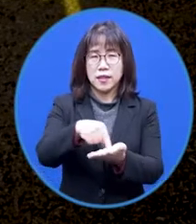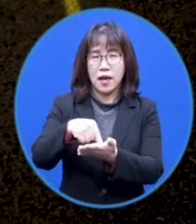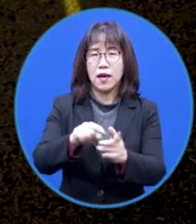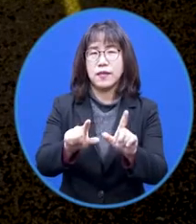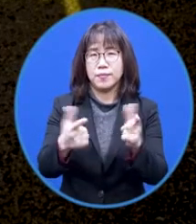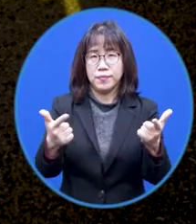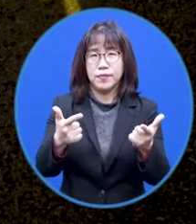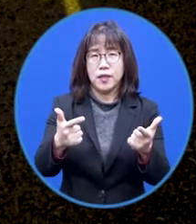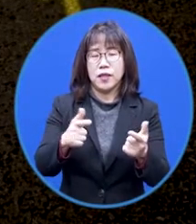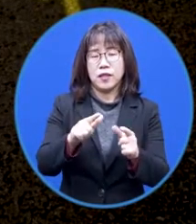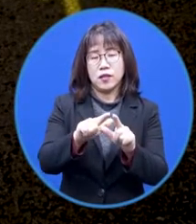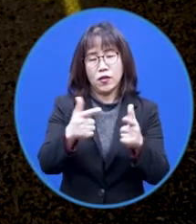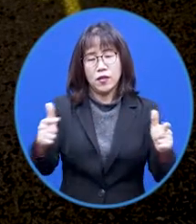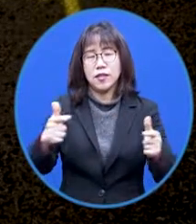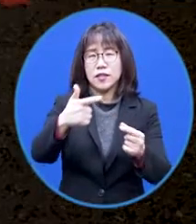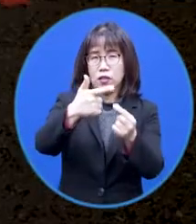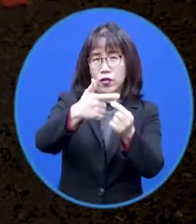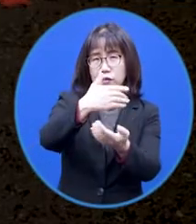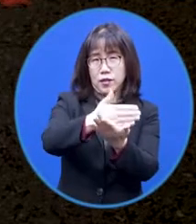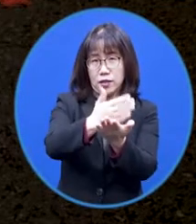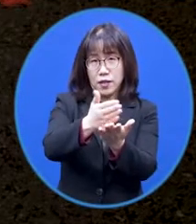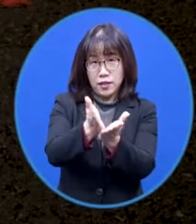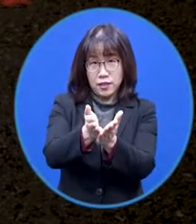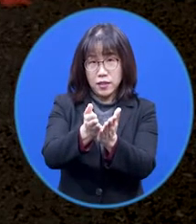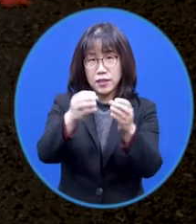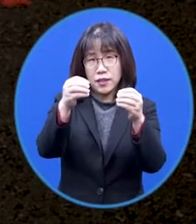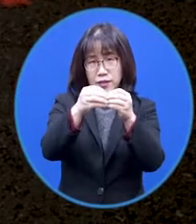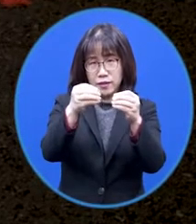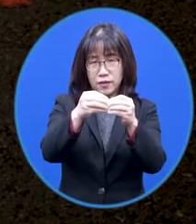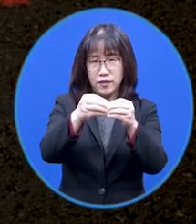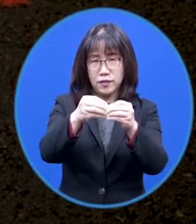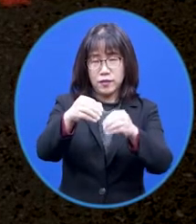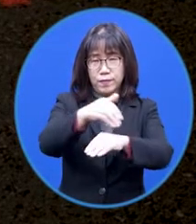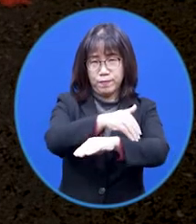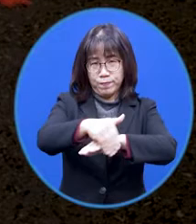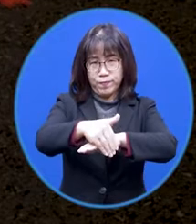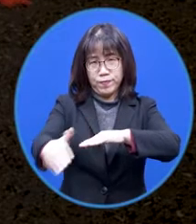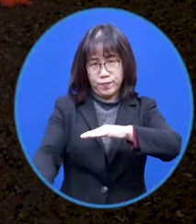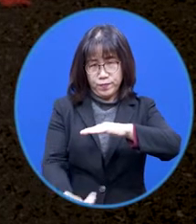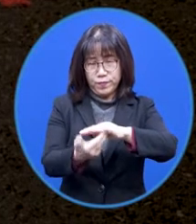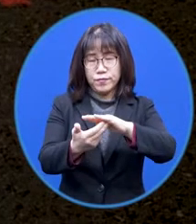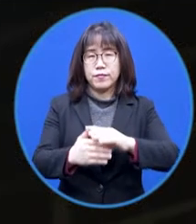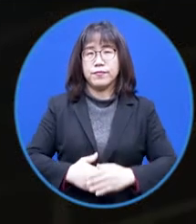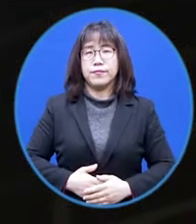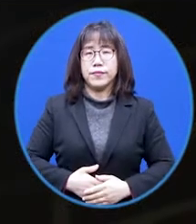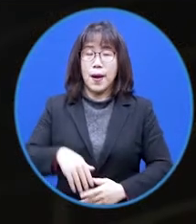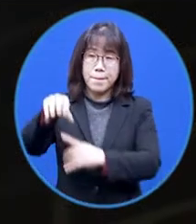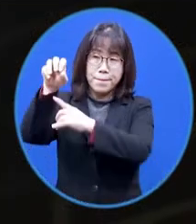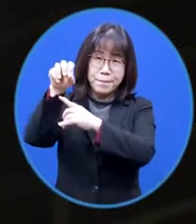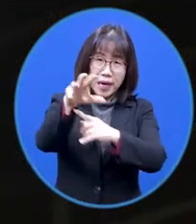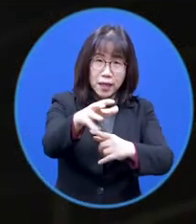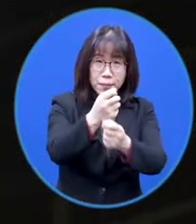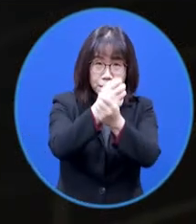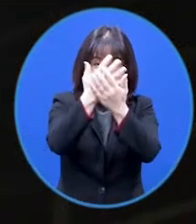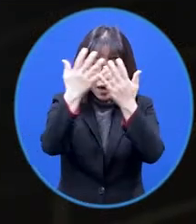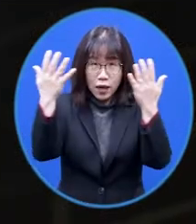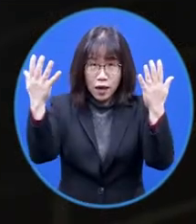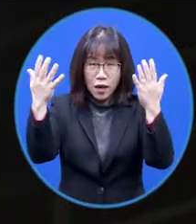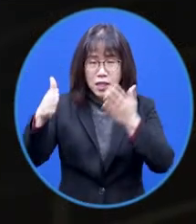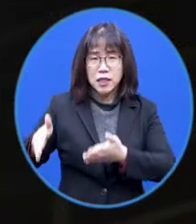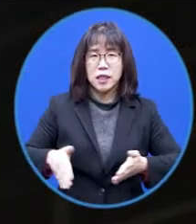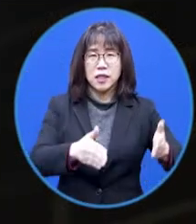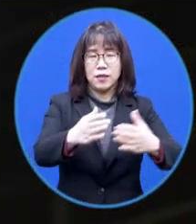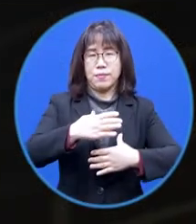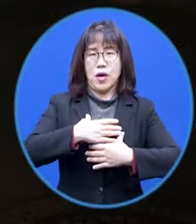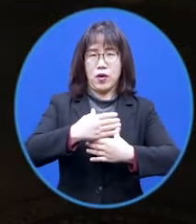안심하고 귀가하세요 등 6가지 디자인된 문자로 이루어져 있습니다. 특히 조명 효과가 뛰어나 가로등